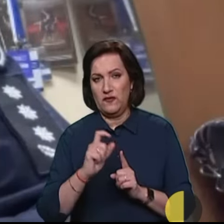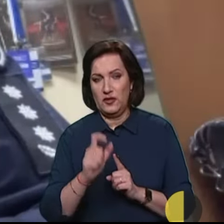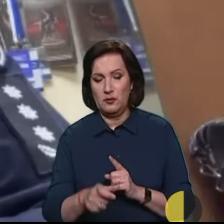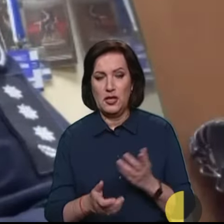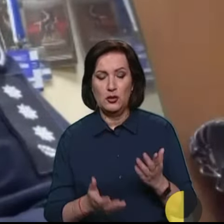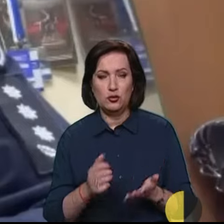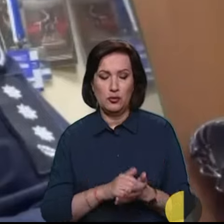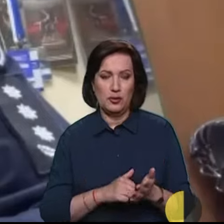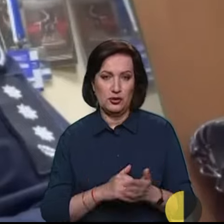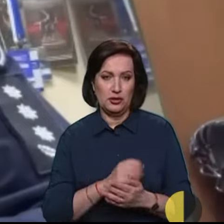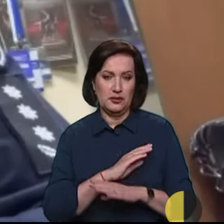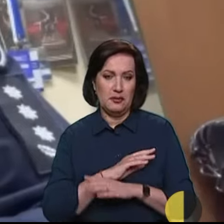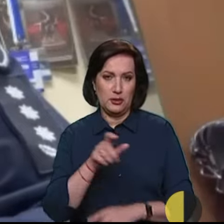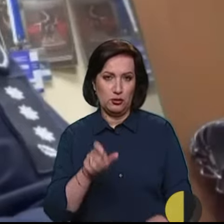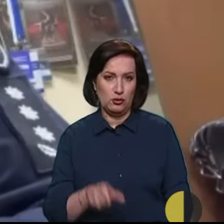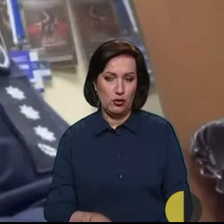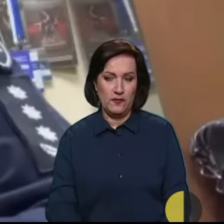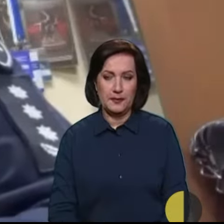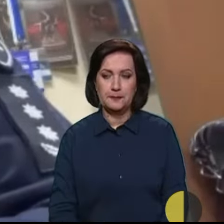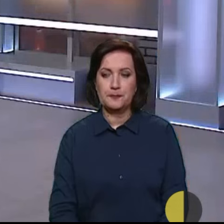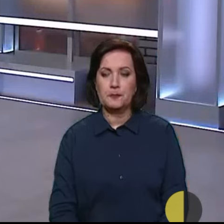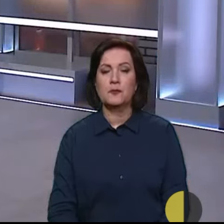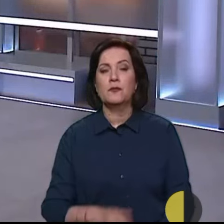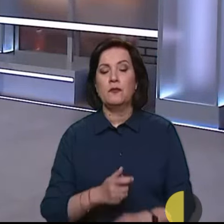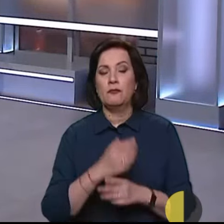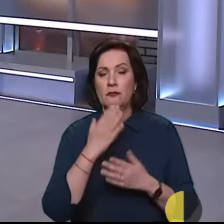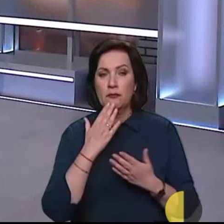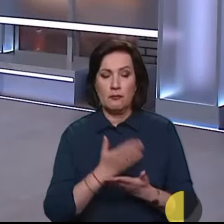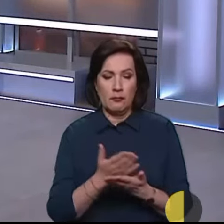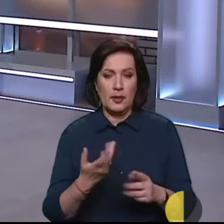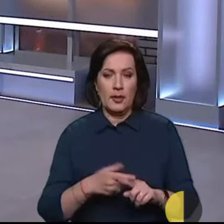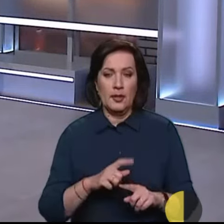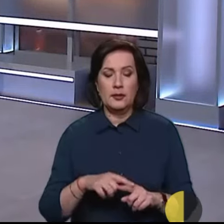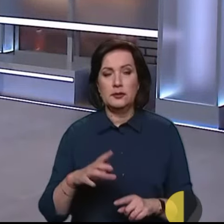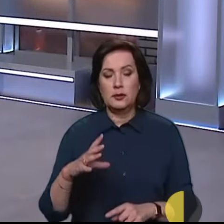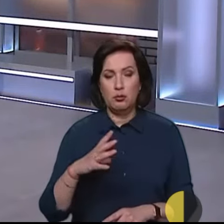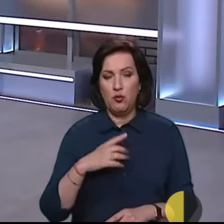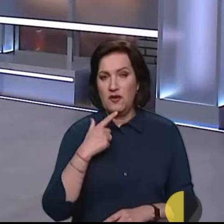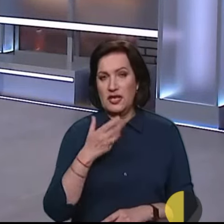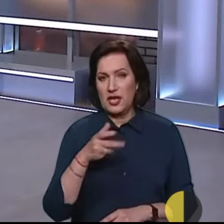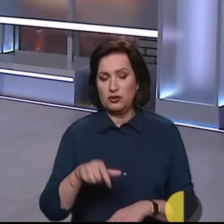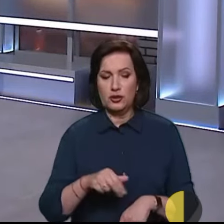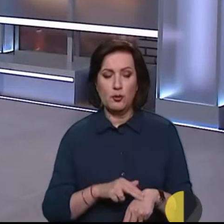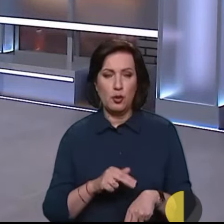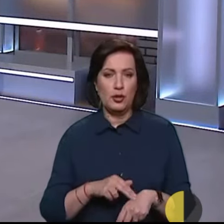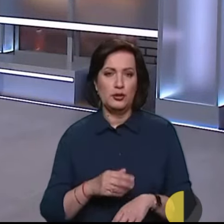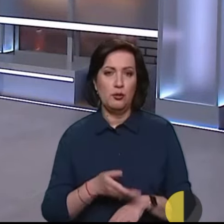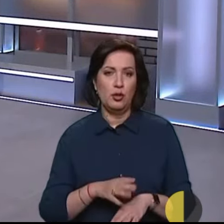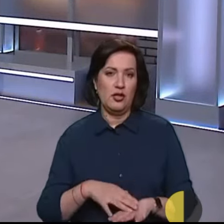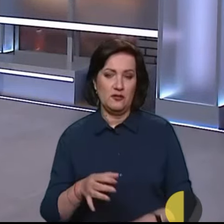відповіді щодо причини смерті чоловіка. Пане Юрію, дуже дякуємо. Це був Юрій Сулаєв, речник поліції Полтавської області.